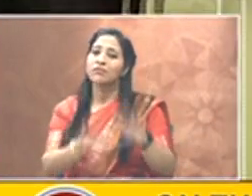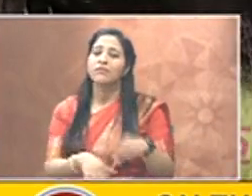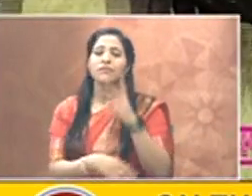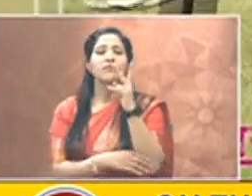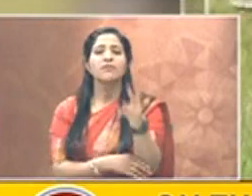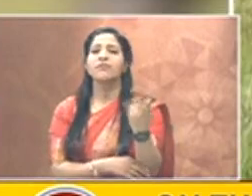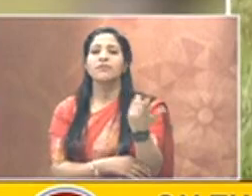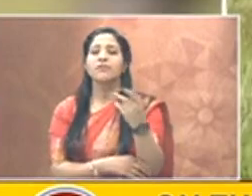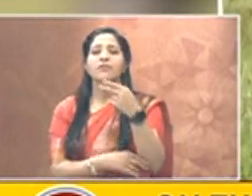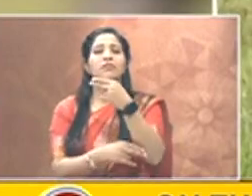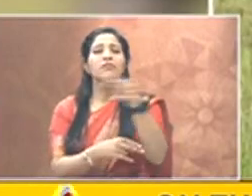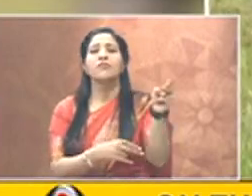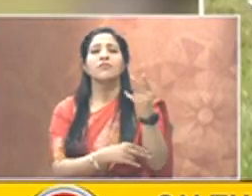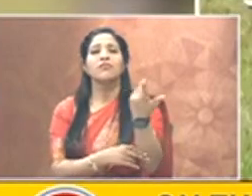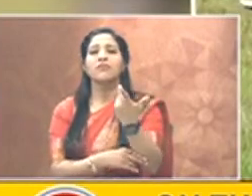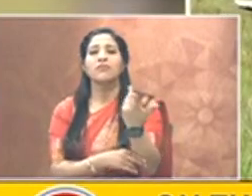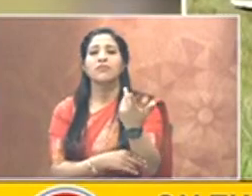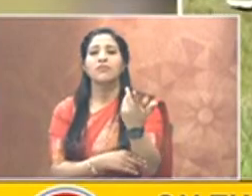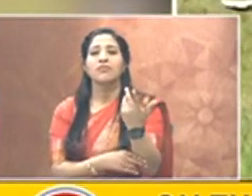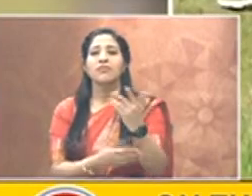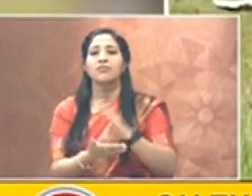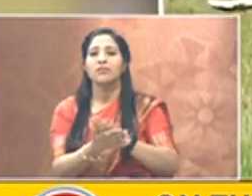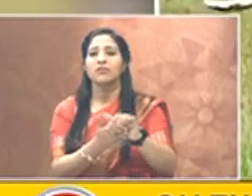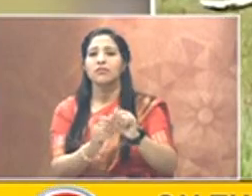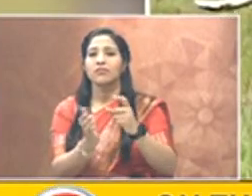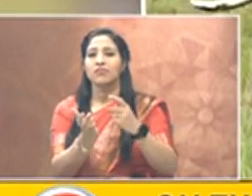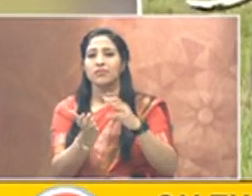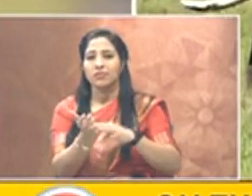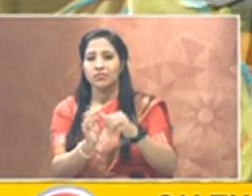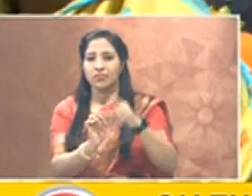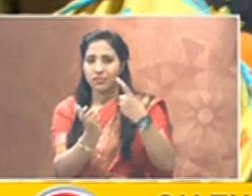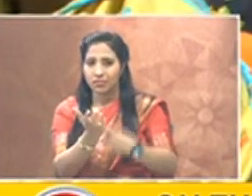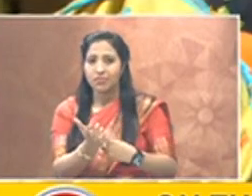है जिसका नाम है हमर